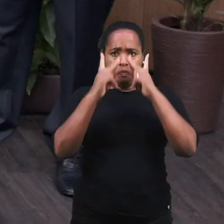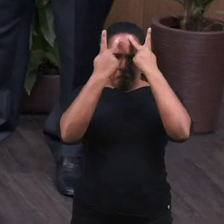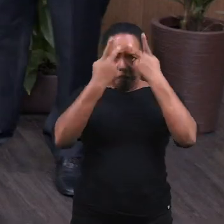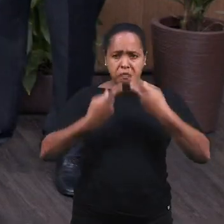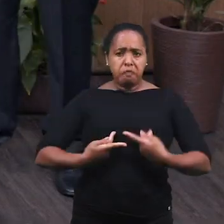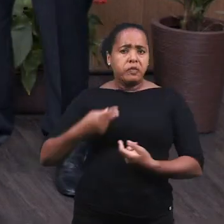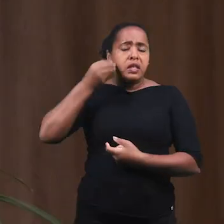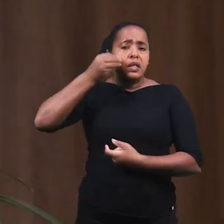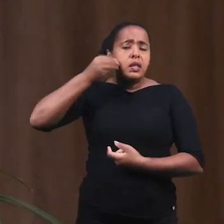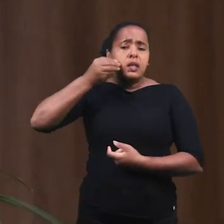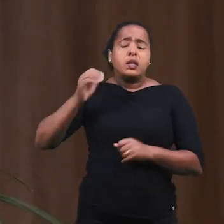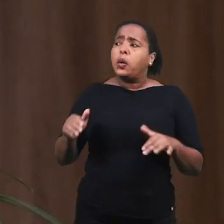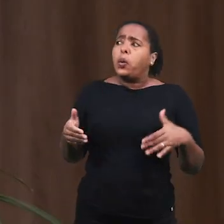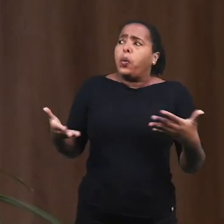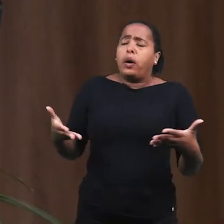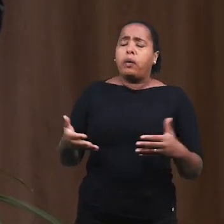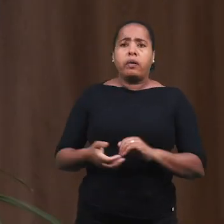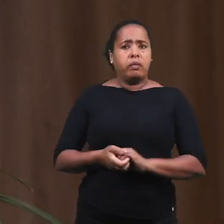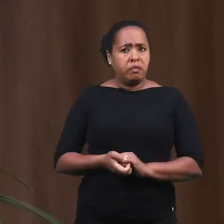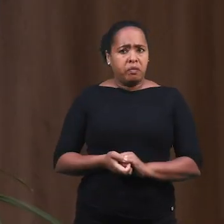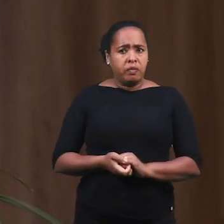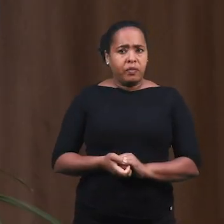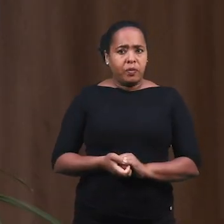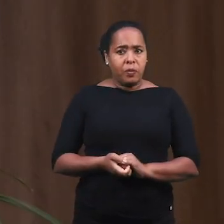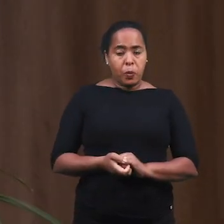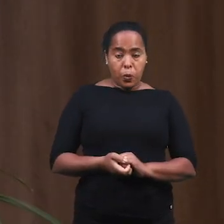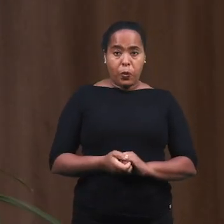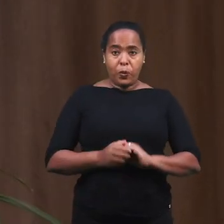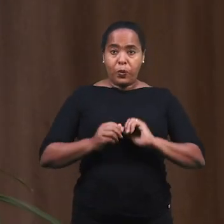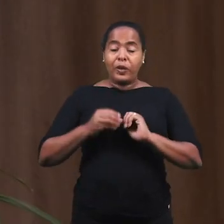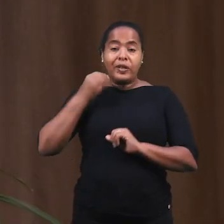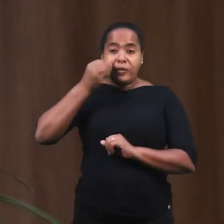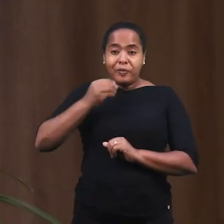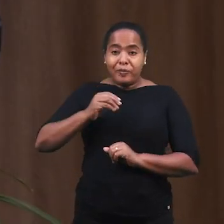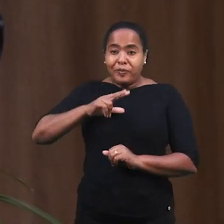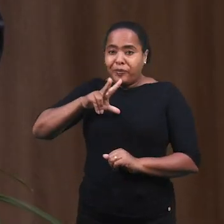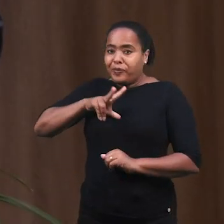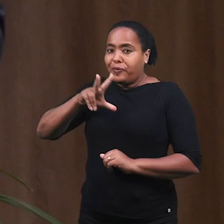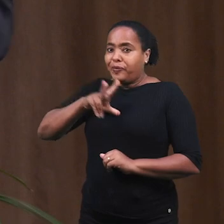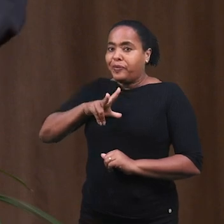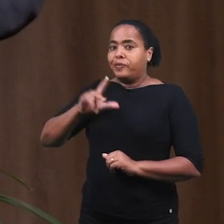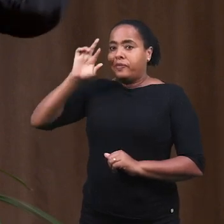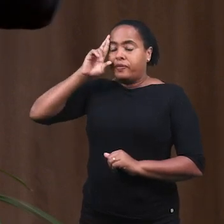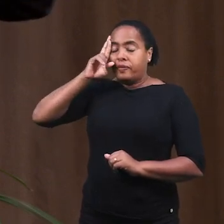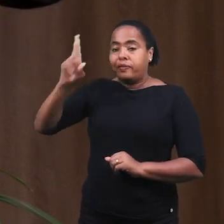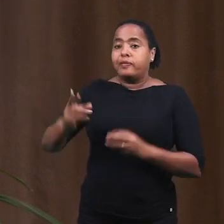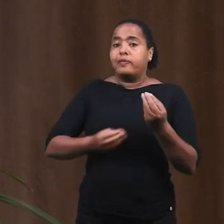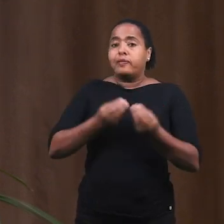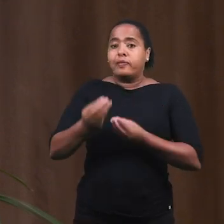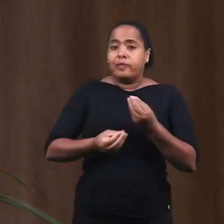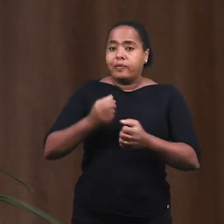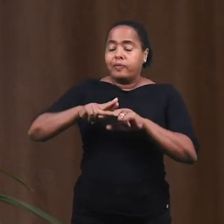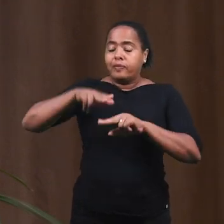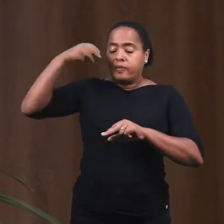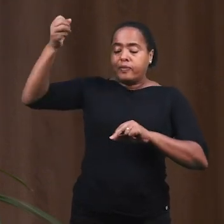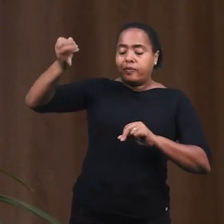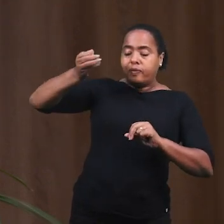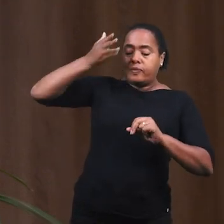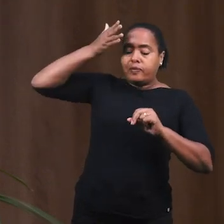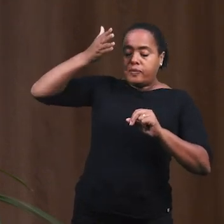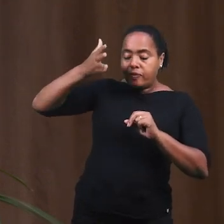учитель? Важно, чтобы у человека было переживание. Какое переживание? Переживание личной встречи с